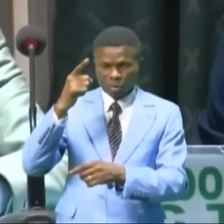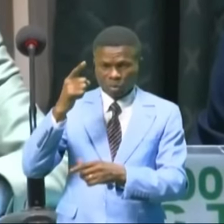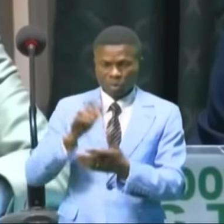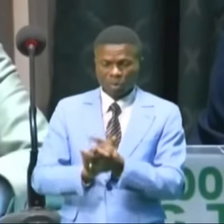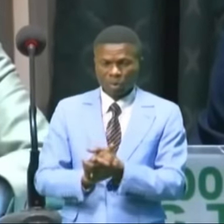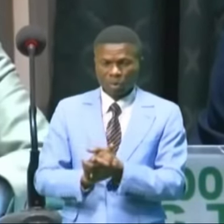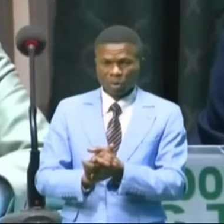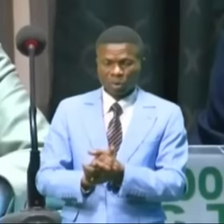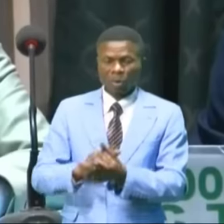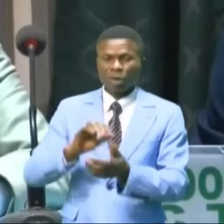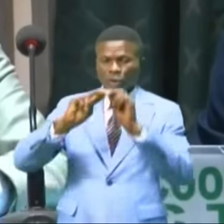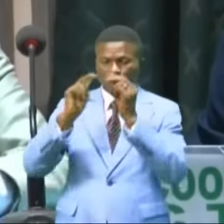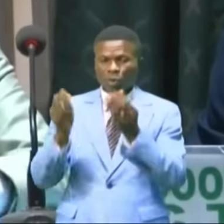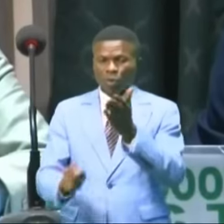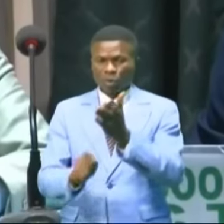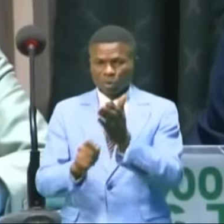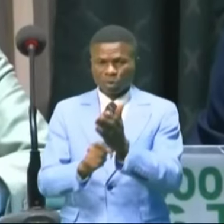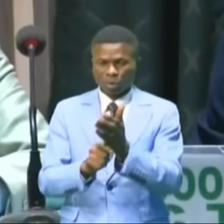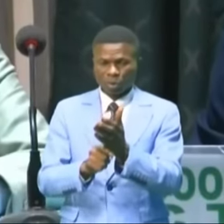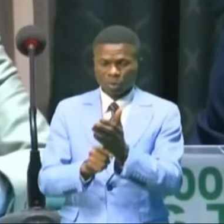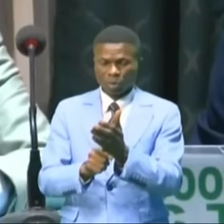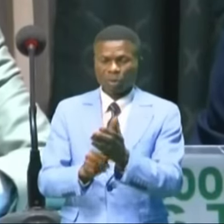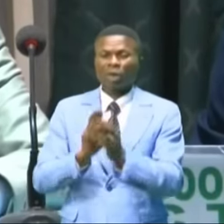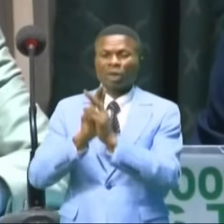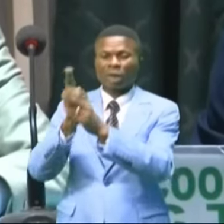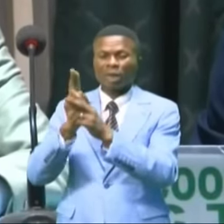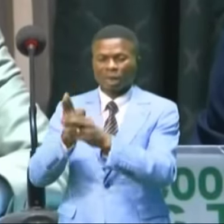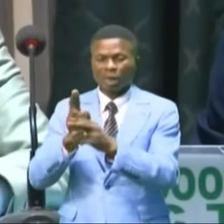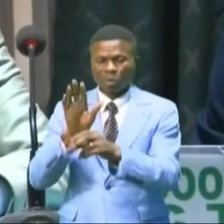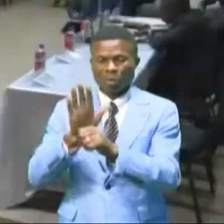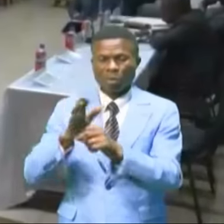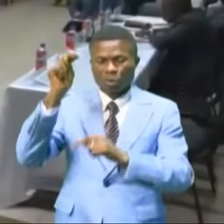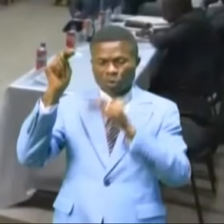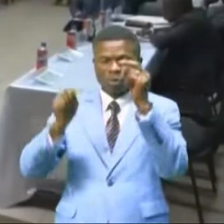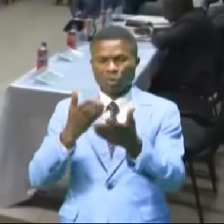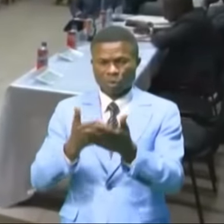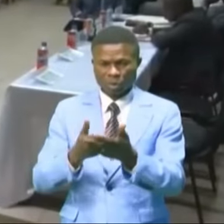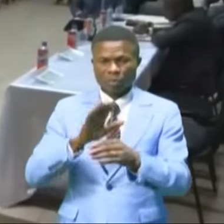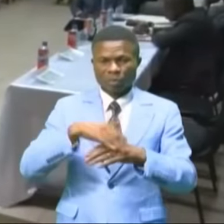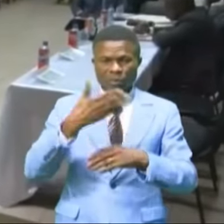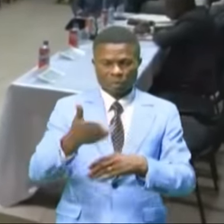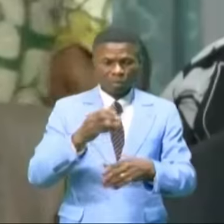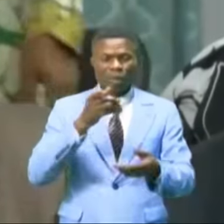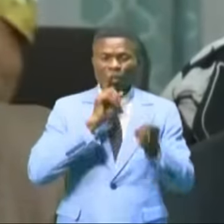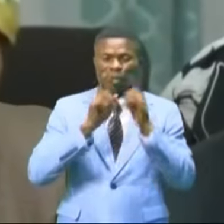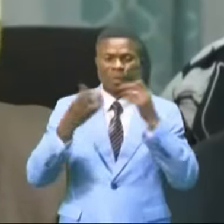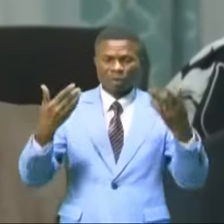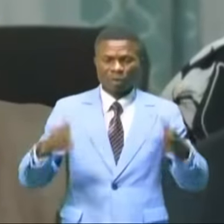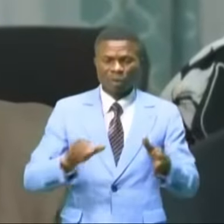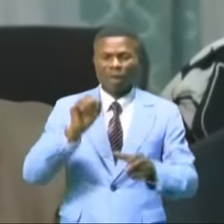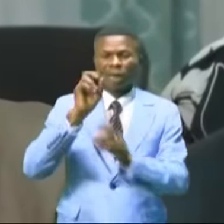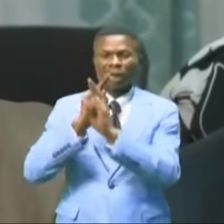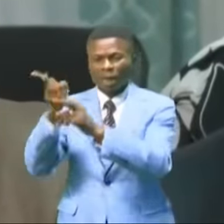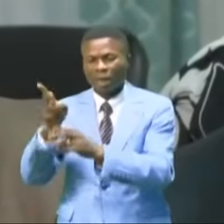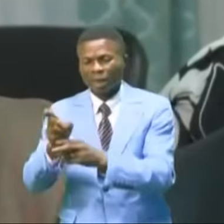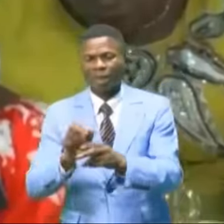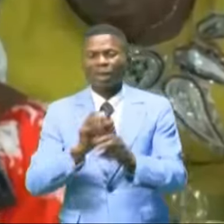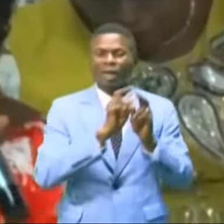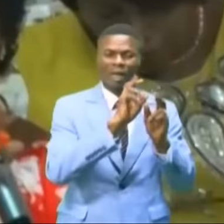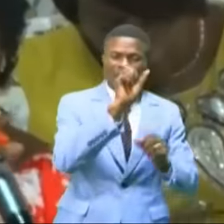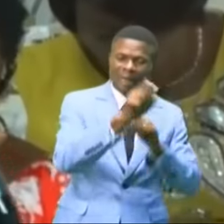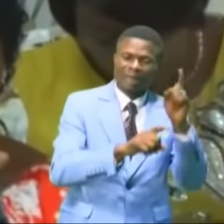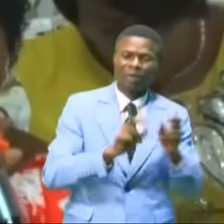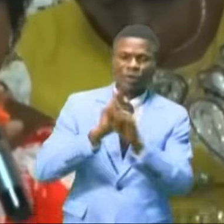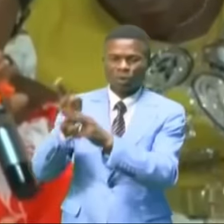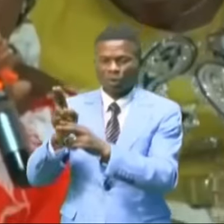commission technique mixte dont les résultats sont attendus à plusieurs niveaux. Après un moment d'échange de questions-réponses, les participants ont formulé